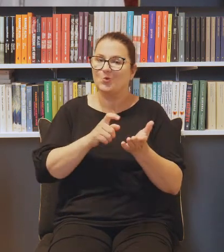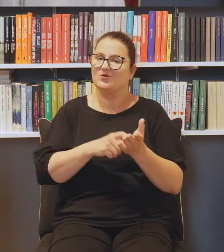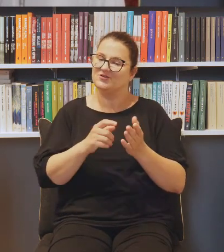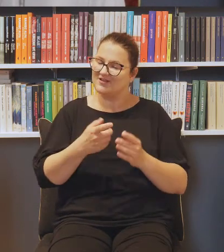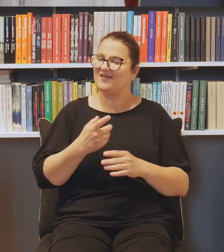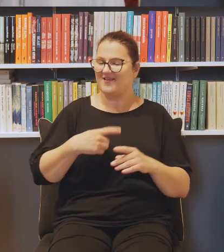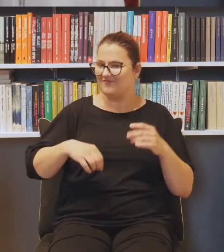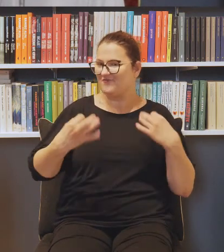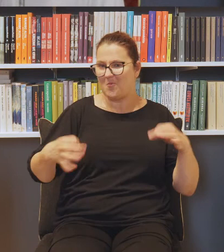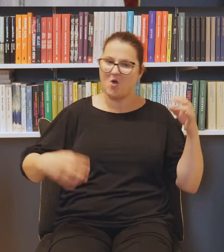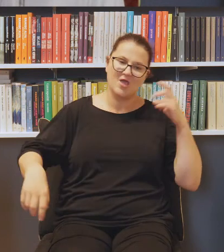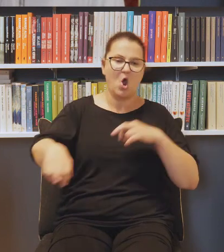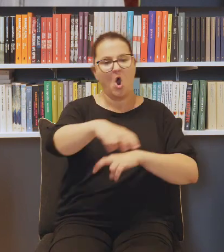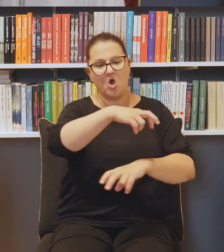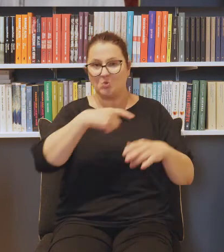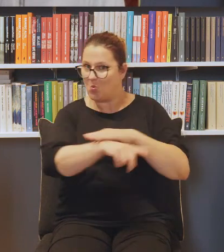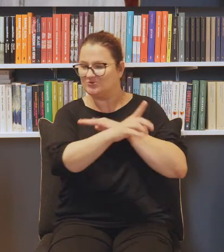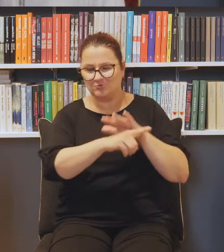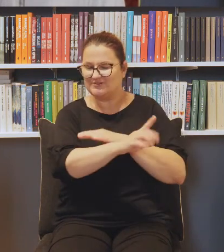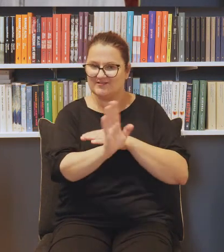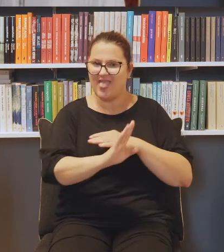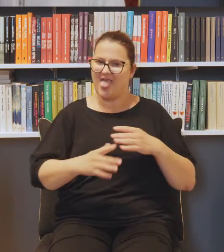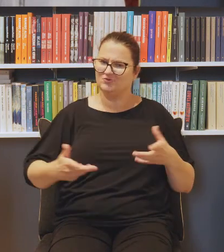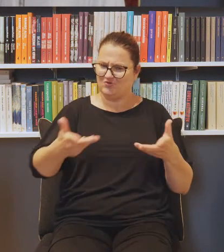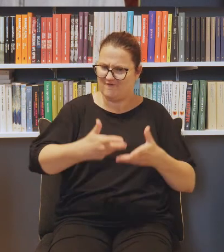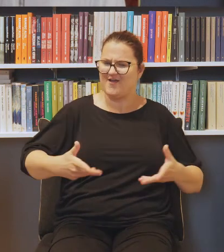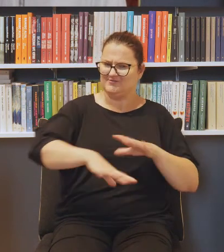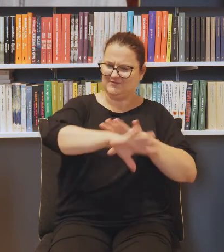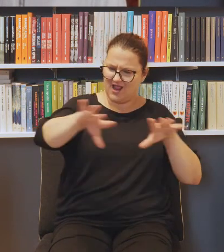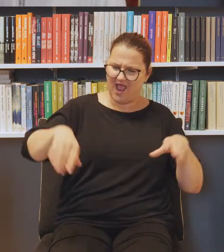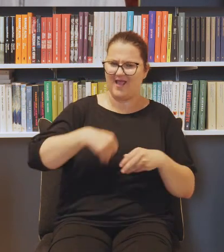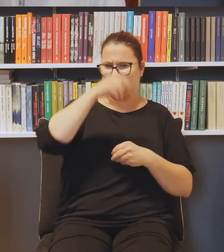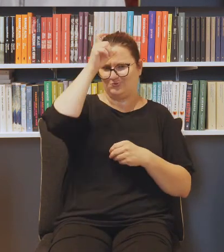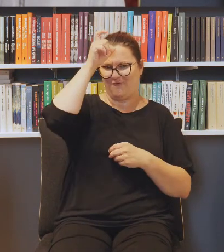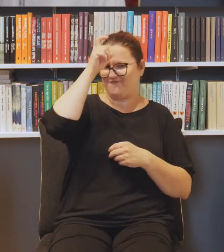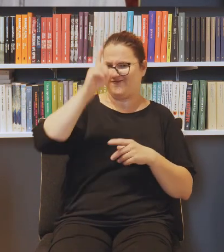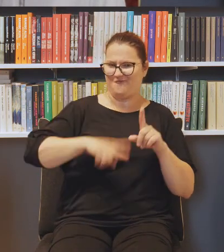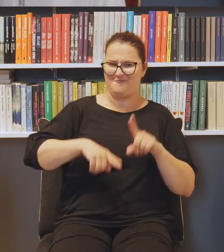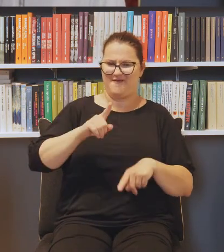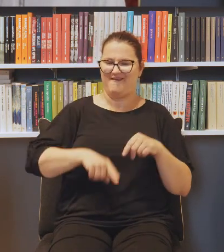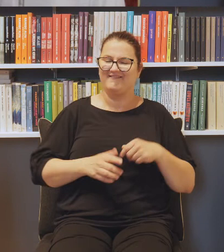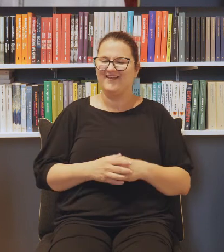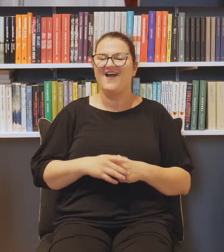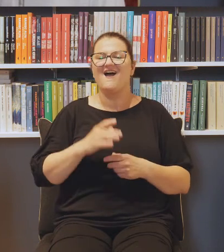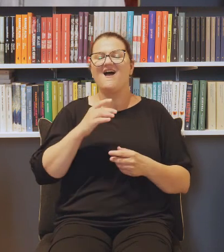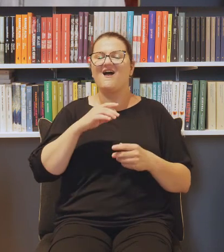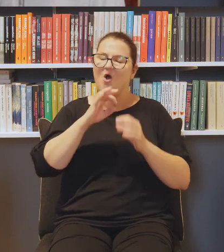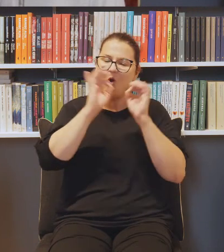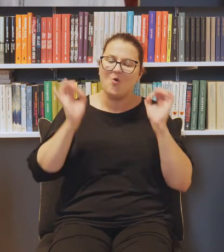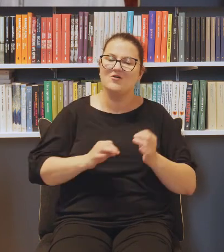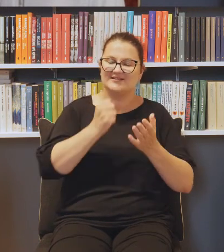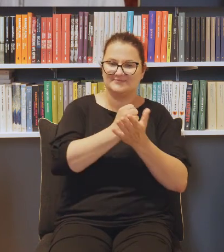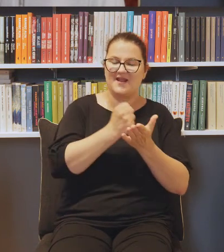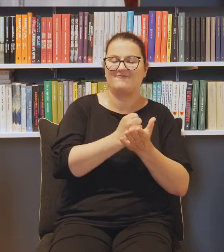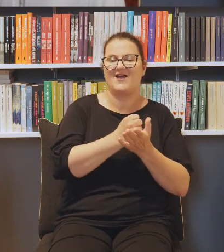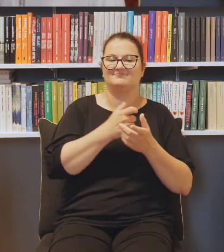oswojone, chodzą. To nie są takie, że uciekają, tylko chodzą. Takie stowarzyszone z człowiekiem. W ogóle kwestia zwierząt hodowlanych i tych